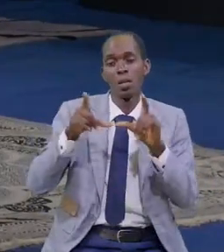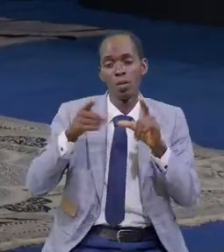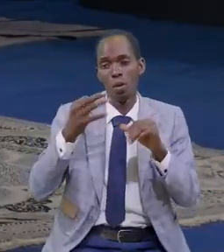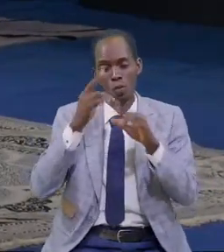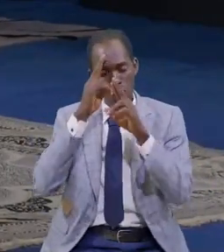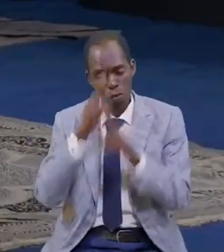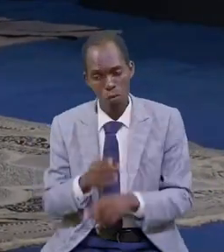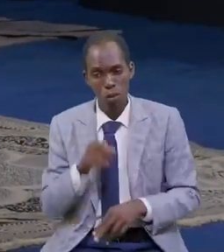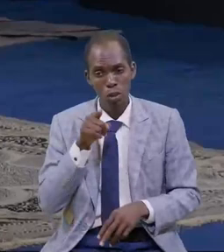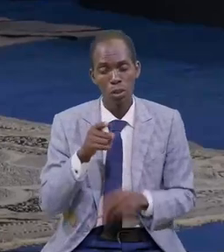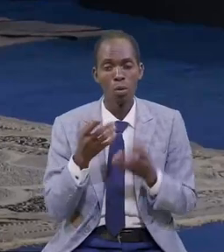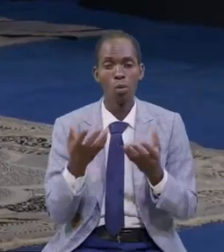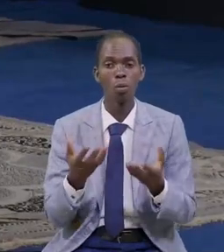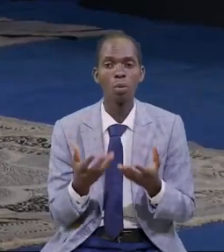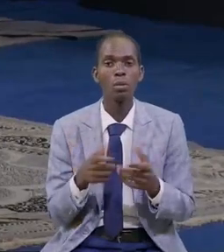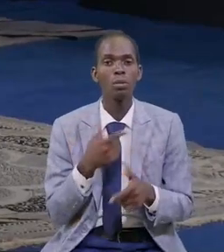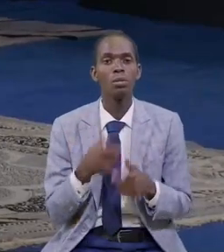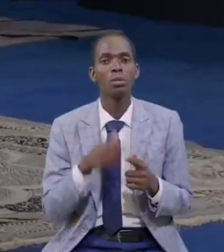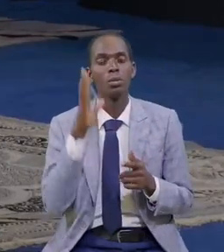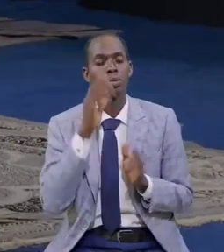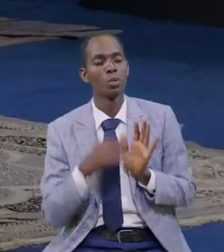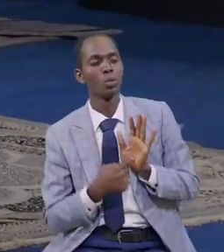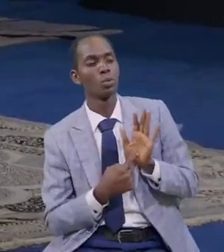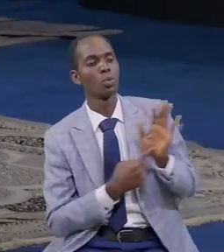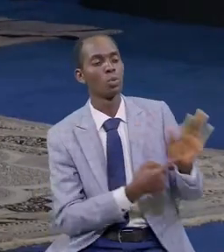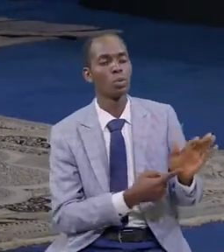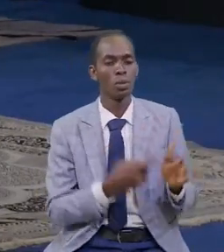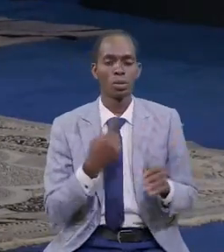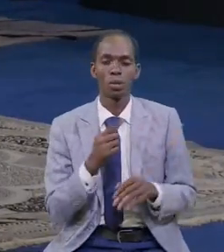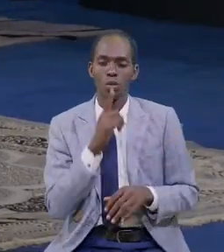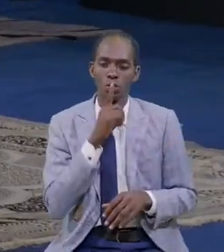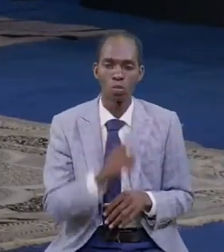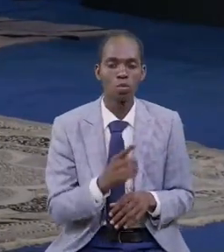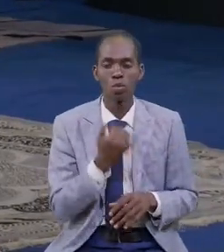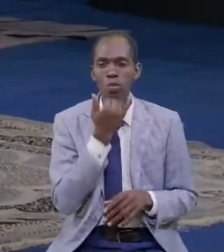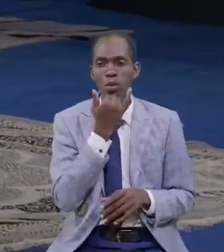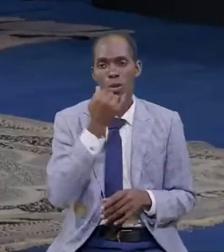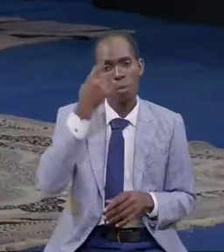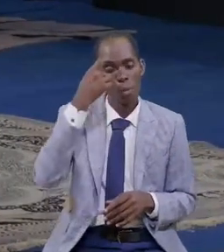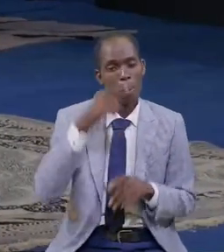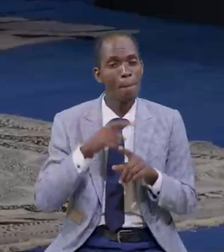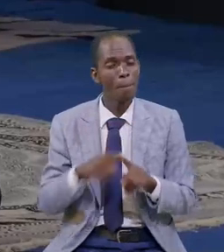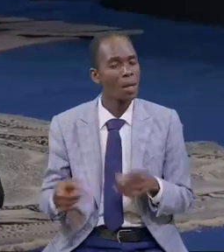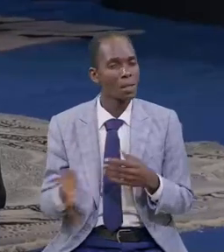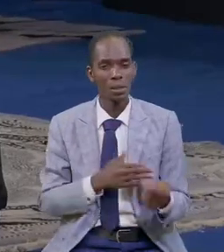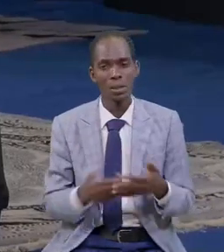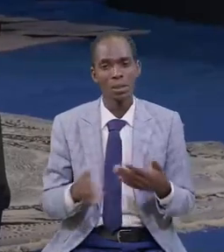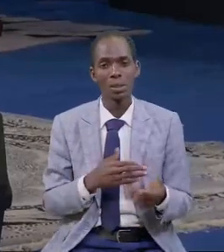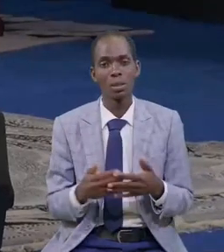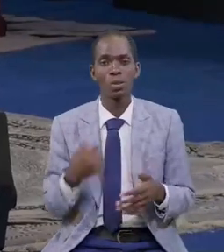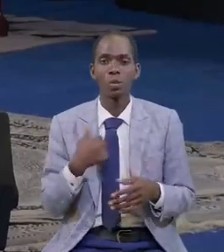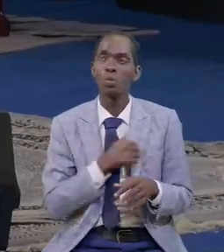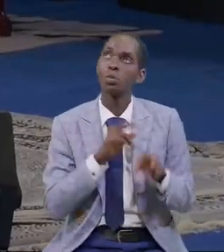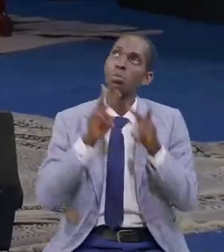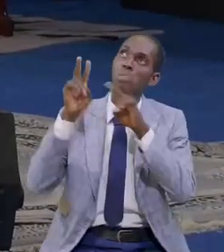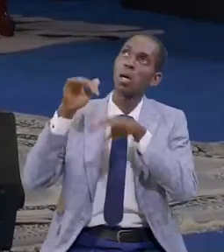la réputation qu'il cherche là alors ils vont montrer leur réelle couleur tout de même nous avons les regards sur